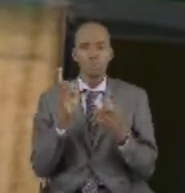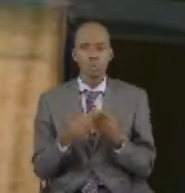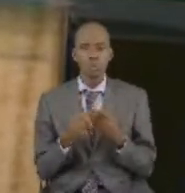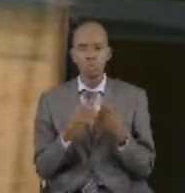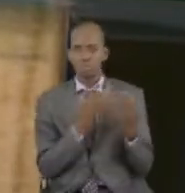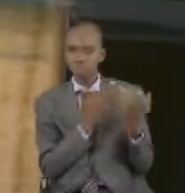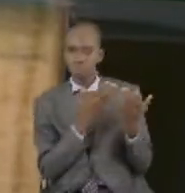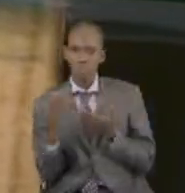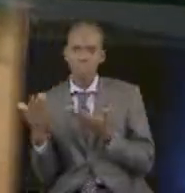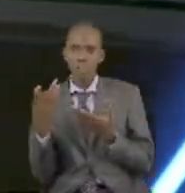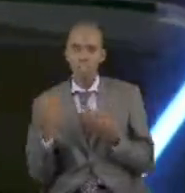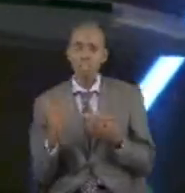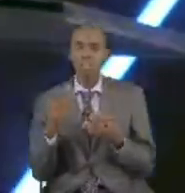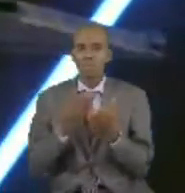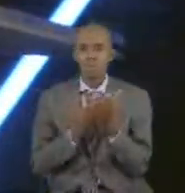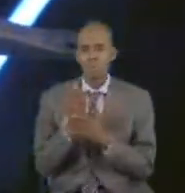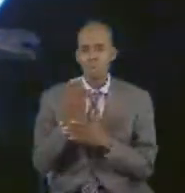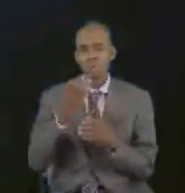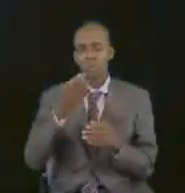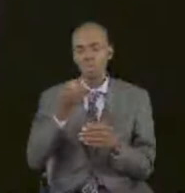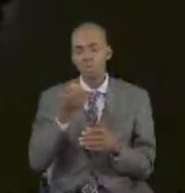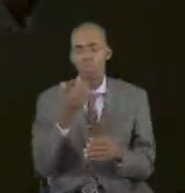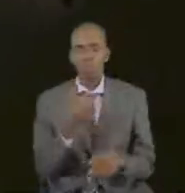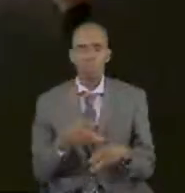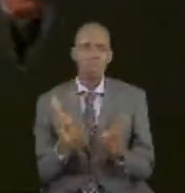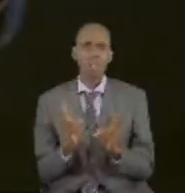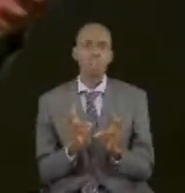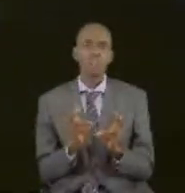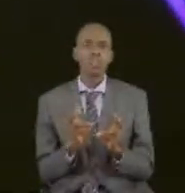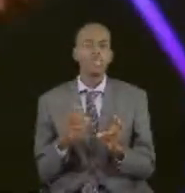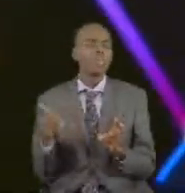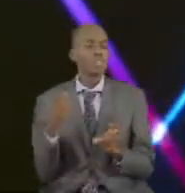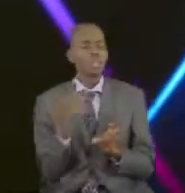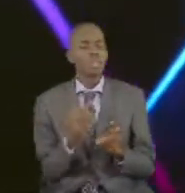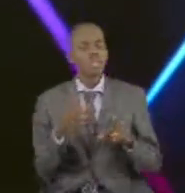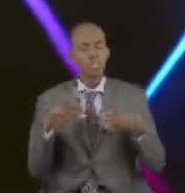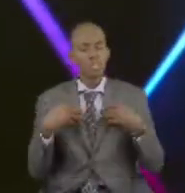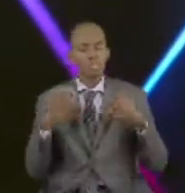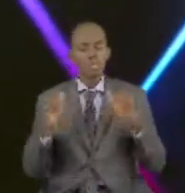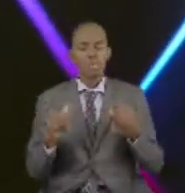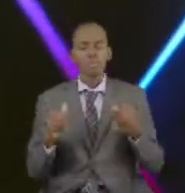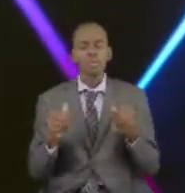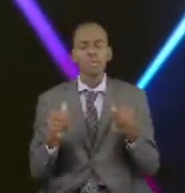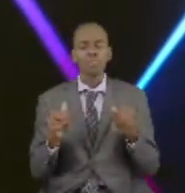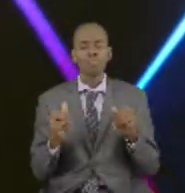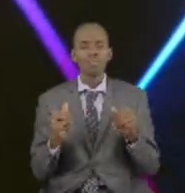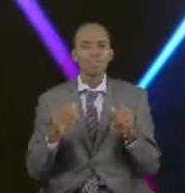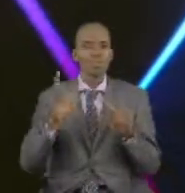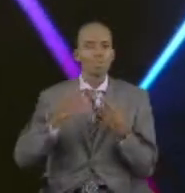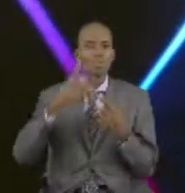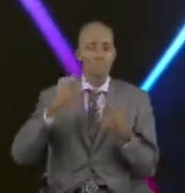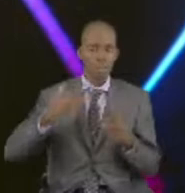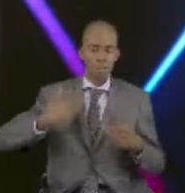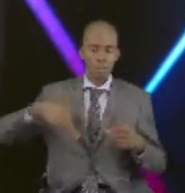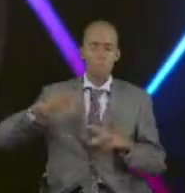la vérité a fléchi la vérité les additionne les auriniens et